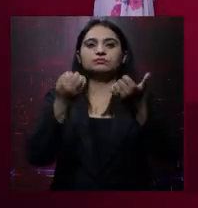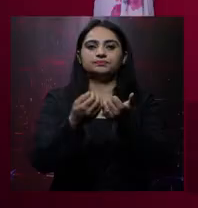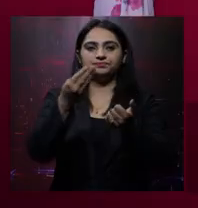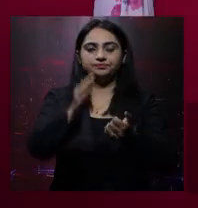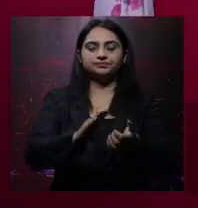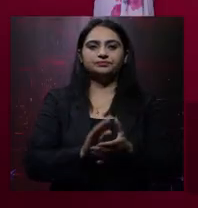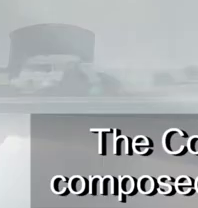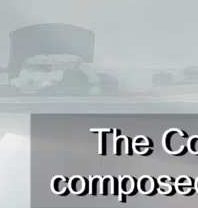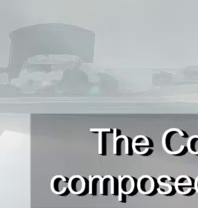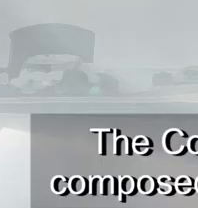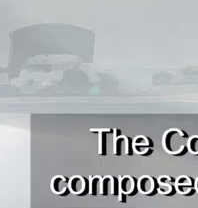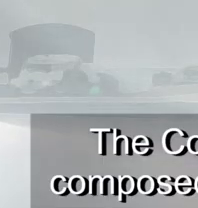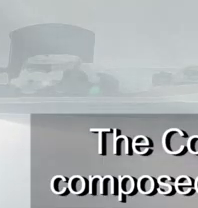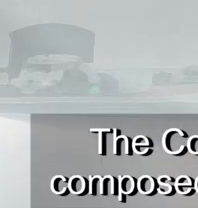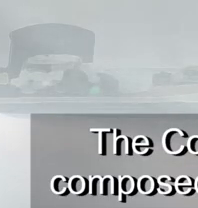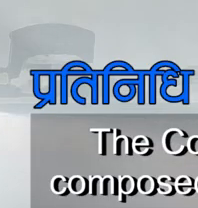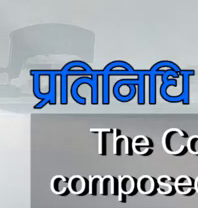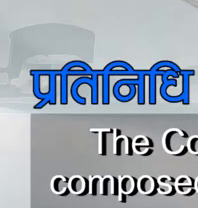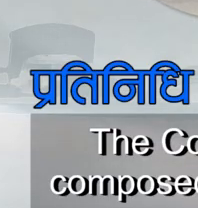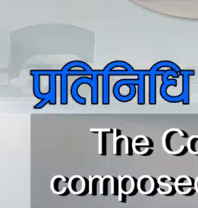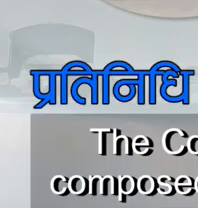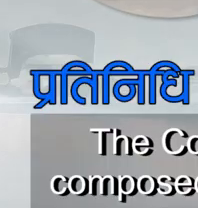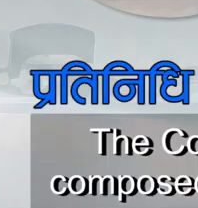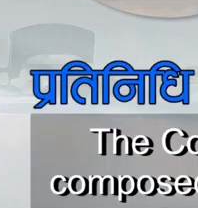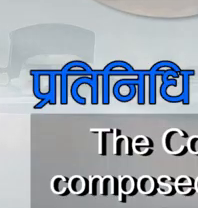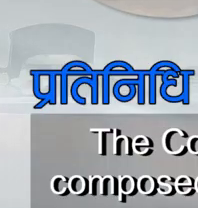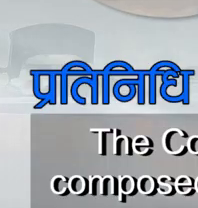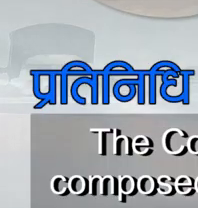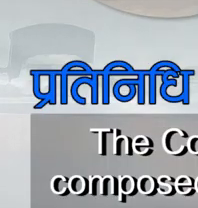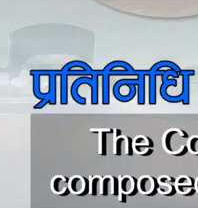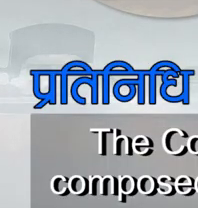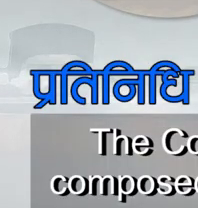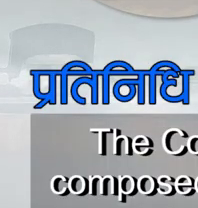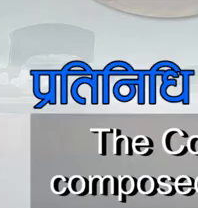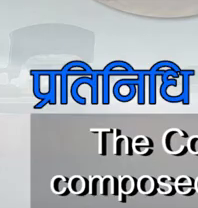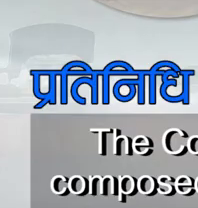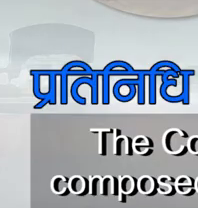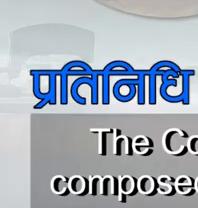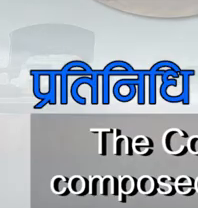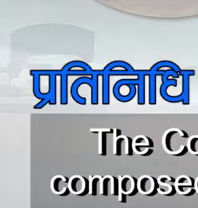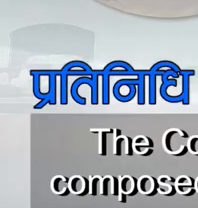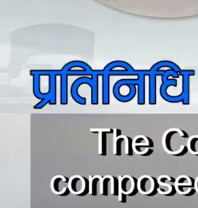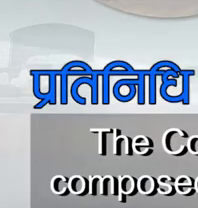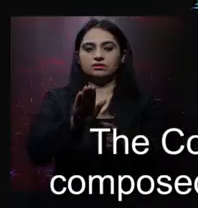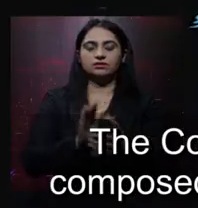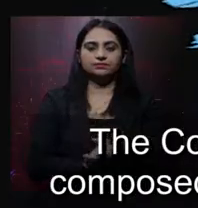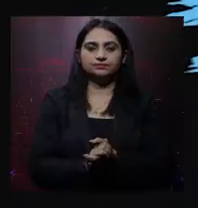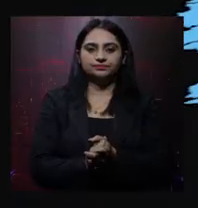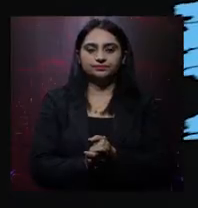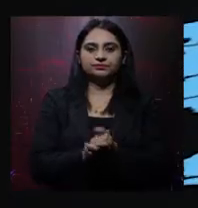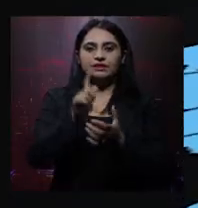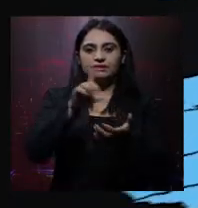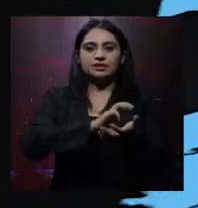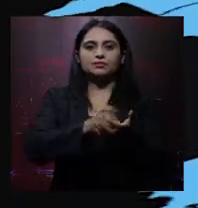गर्छन्। संघीय संसदमा प्रतिनिधि सभा र राष्ट्रिय सभा गरी दुई सदन रहेका छन्।